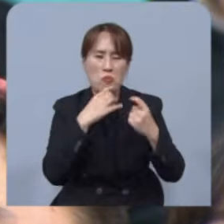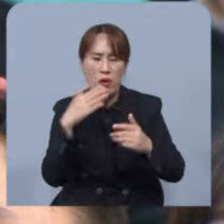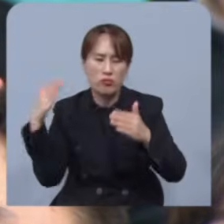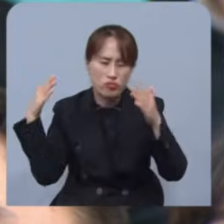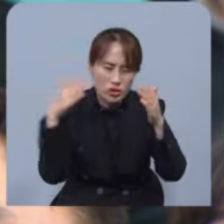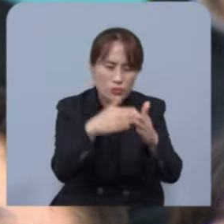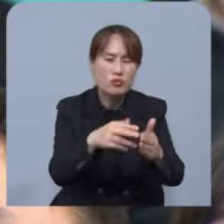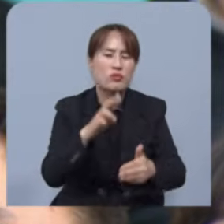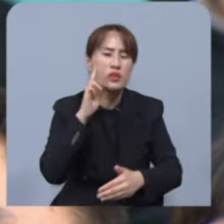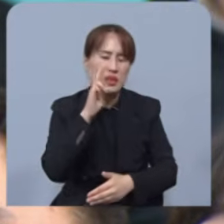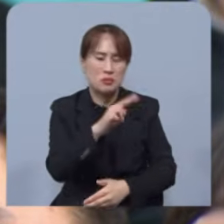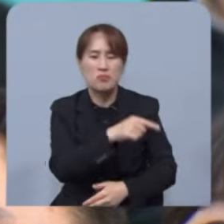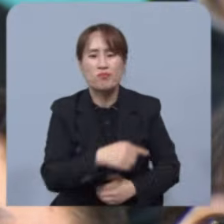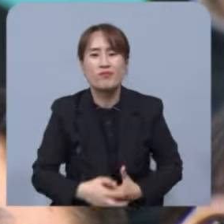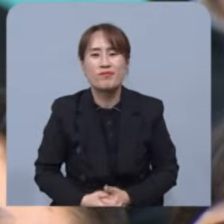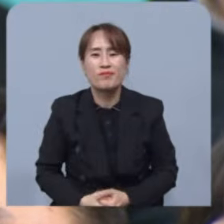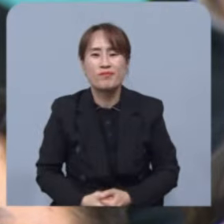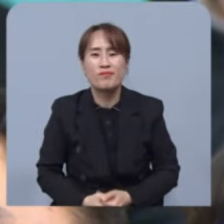많이